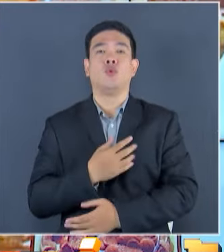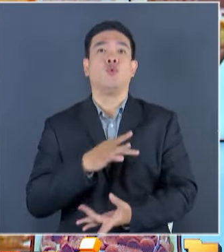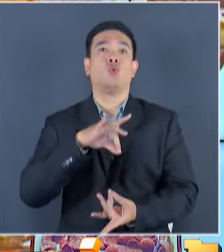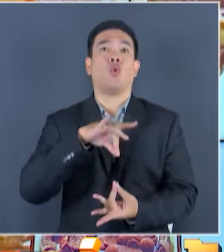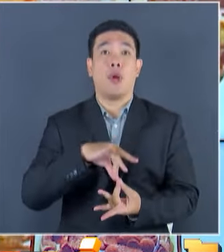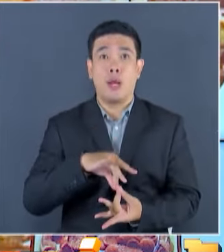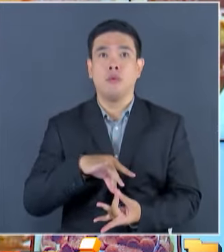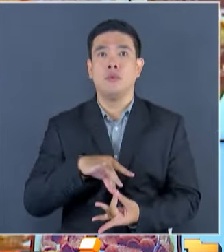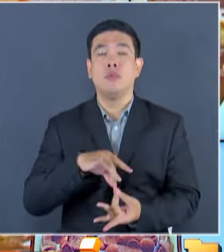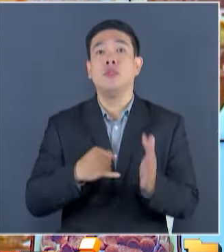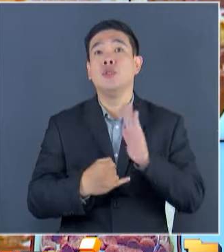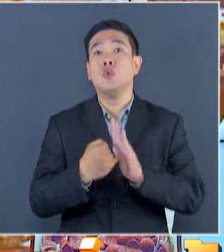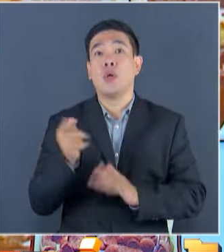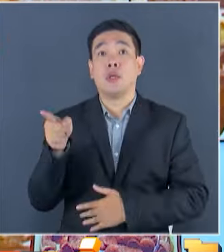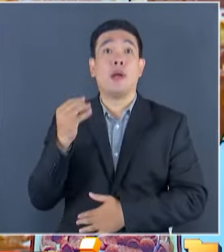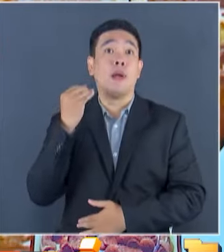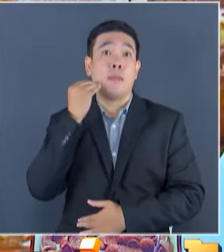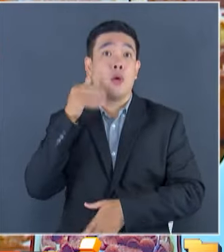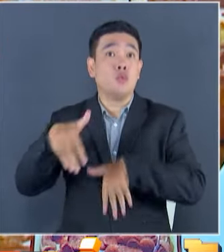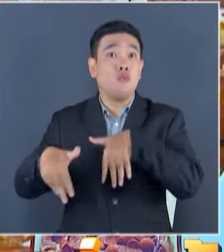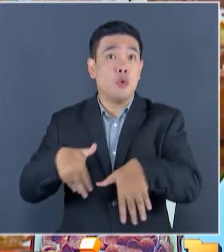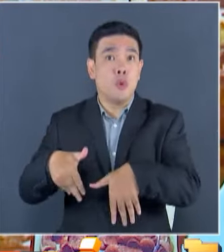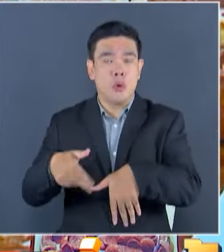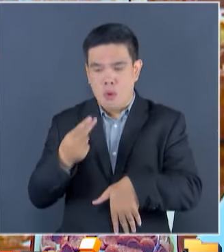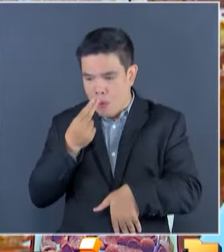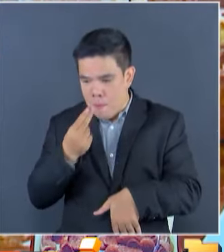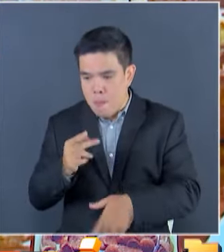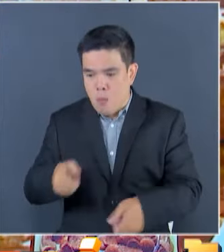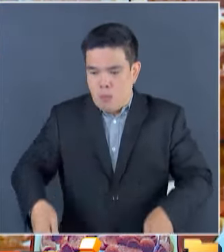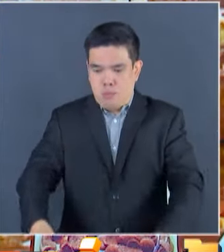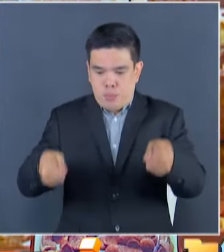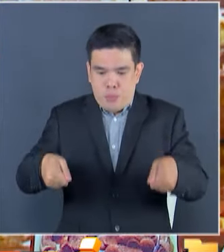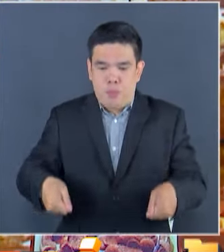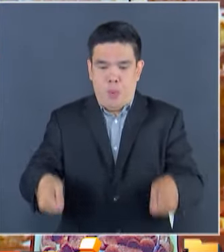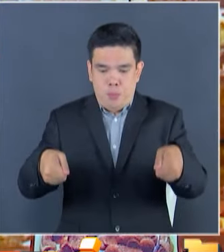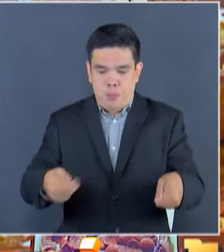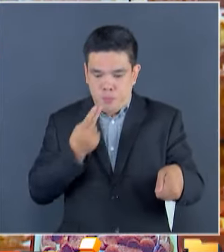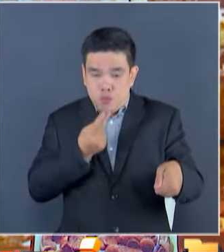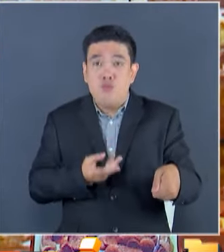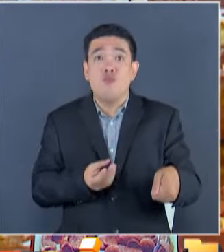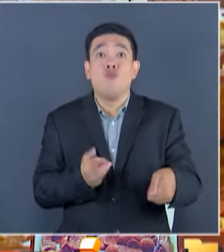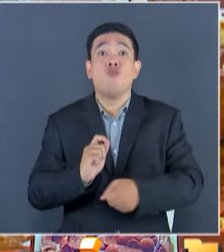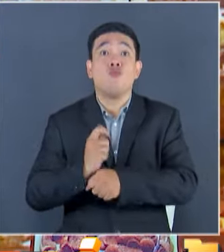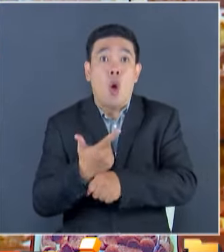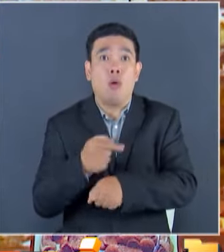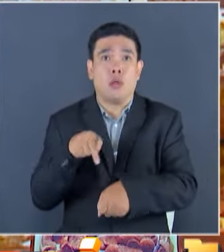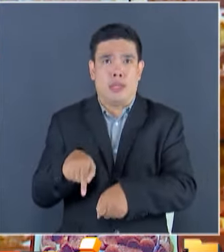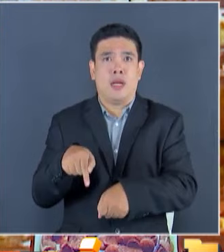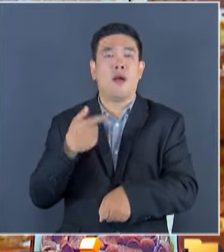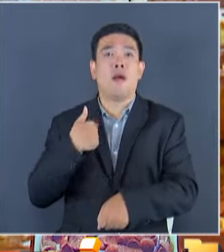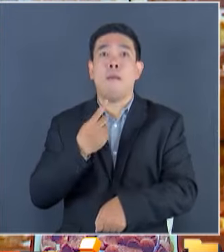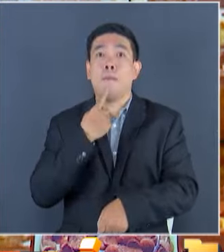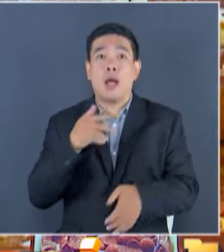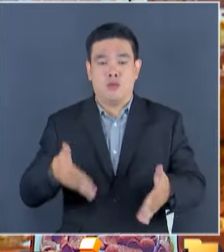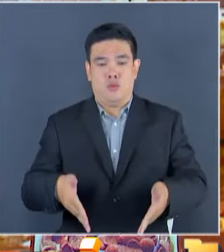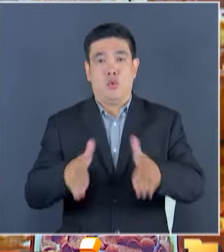ทัยครับผู้ชมฮะเพราะว่าชาวบ้านที่นี่ครับผู้ชมฮะไปร่อนทองฮะนพคุณนะปากถ้ำพญานาคกลางแม่น้ำย